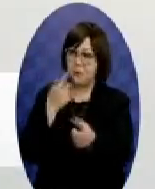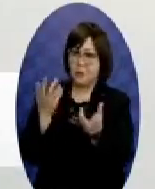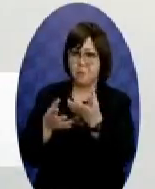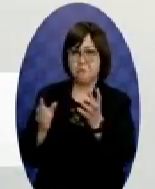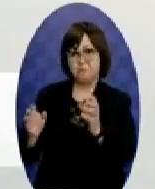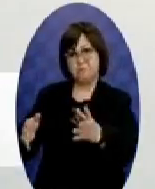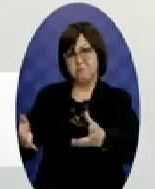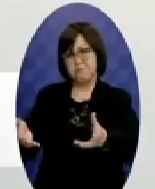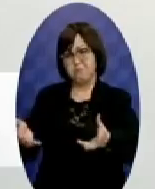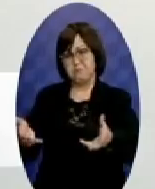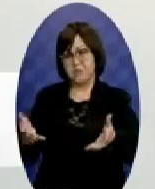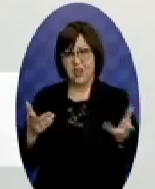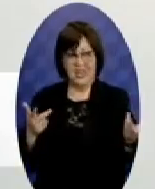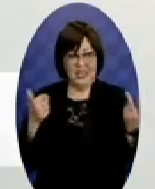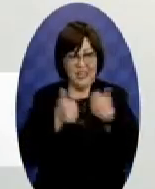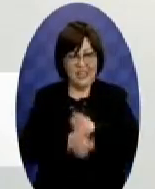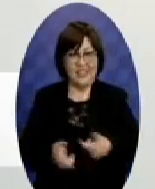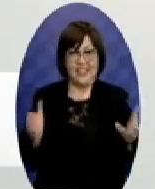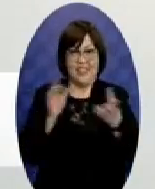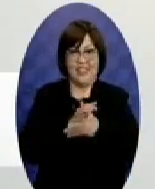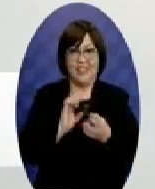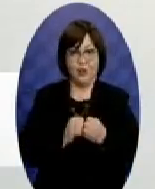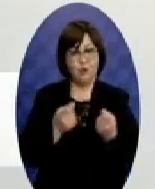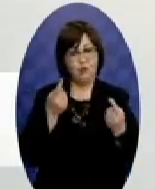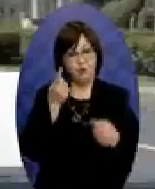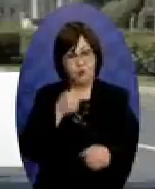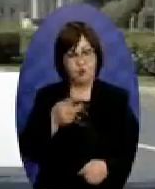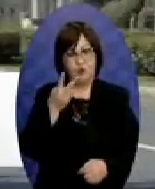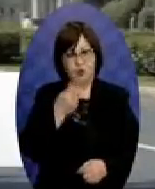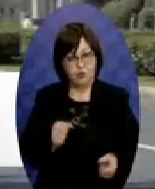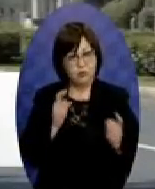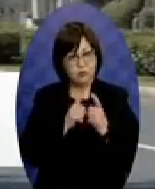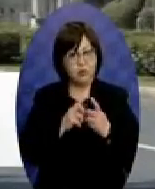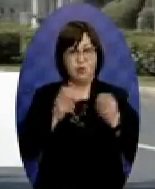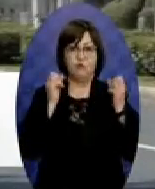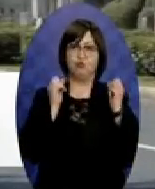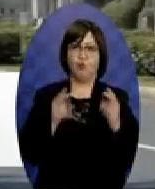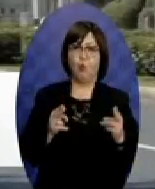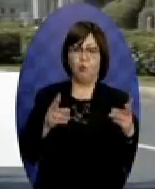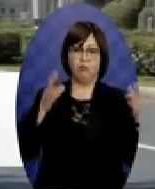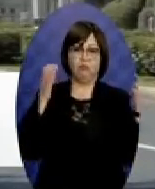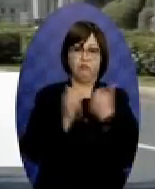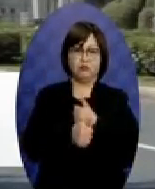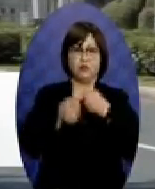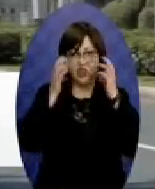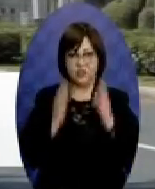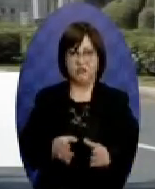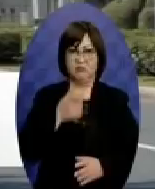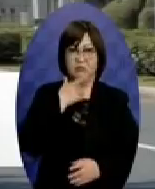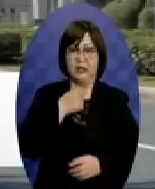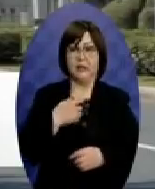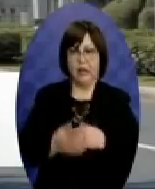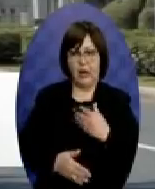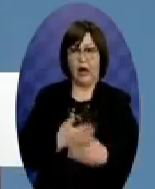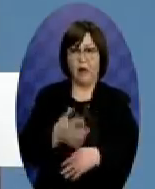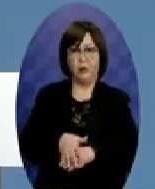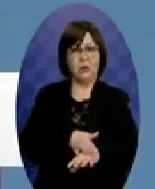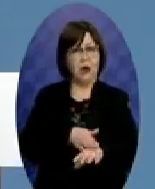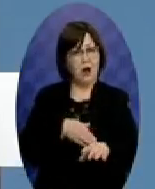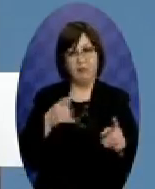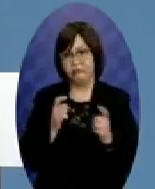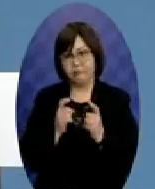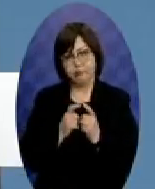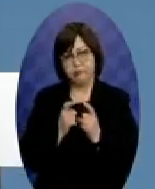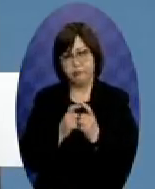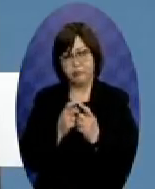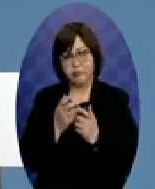инхийн гэрээ байгуулах асуудал ганц нэг уулзалтын дүнд шийдэгдэхгүй. Цаашид талууд хооронд олон удаагийн урт удаан уулзалт